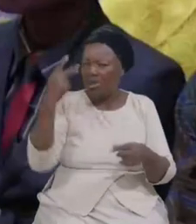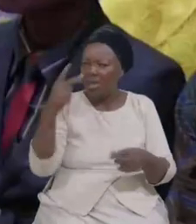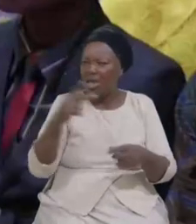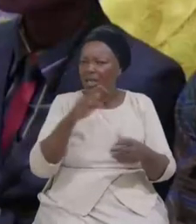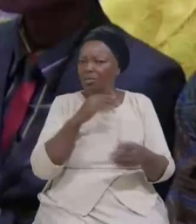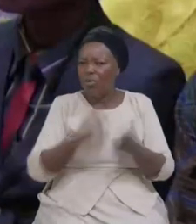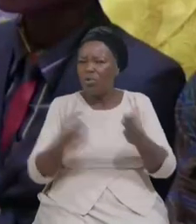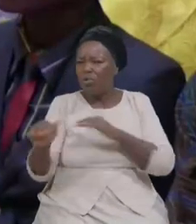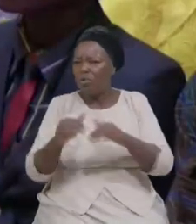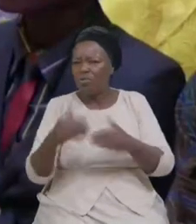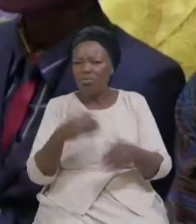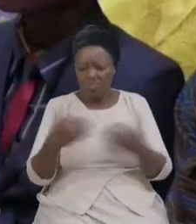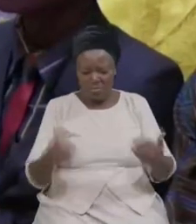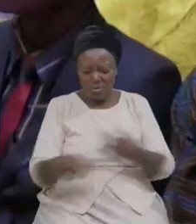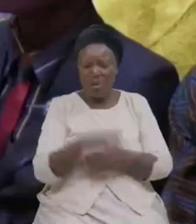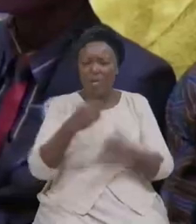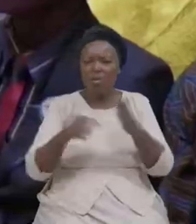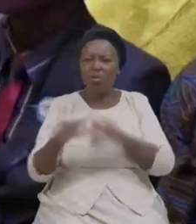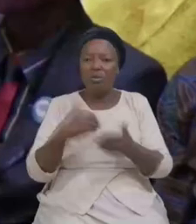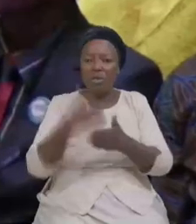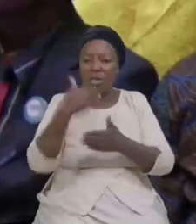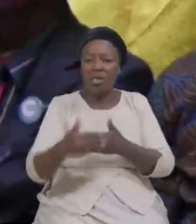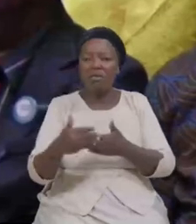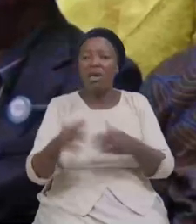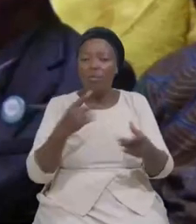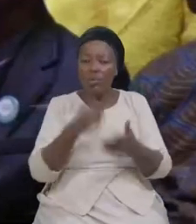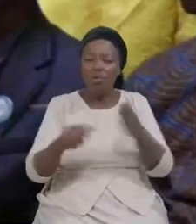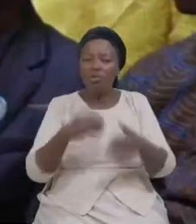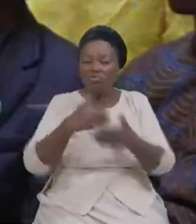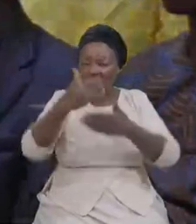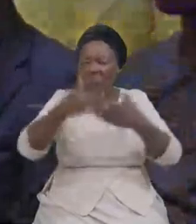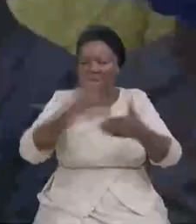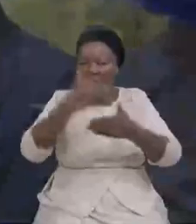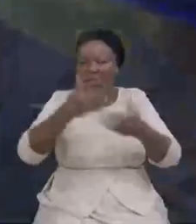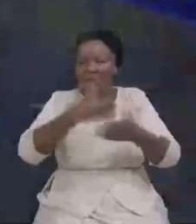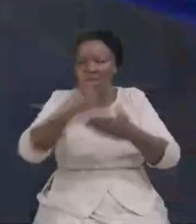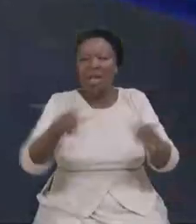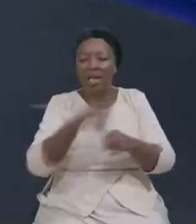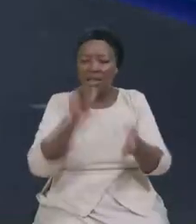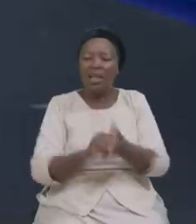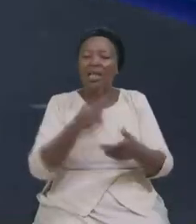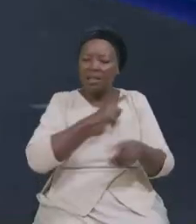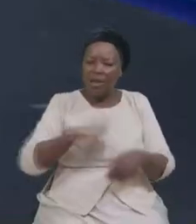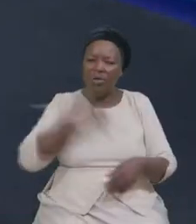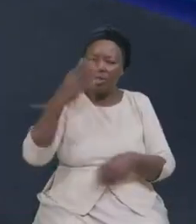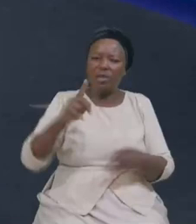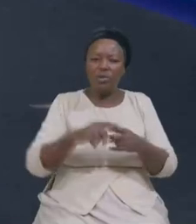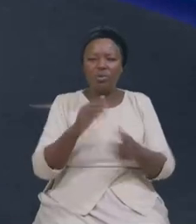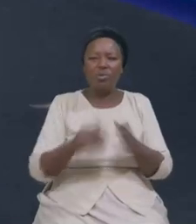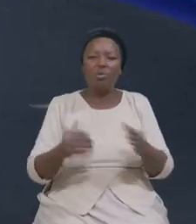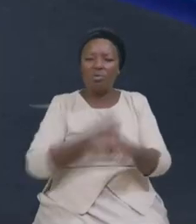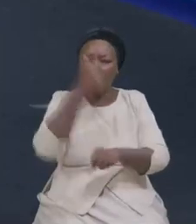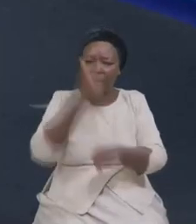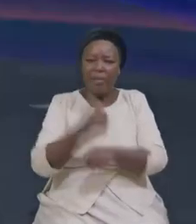l'année prochaine, ou quel que soit, quand c'est selon la promesse, nous avons les écritures fiables. Quelle